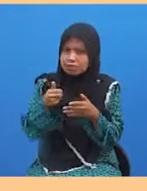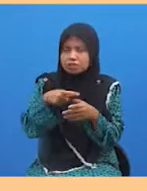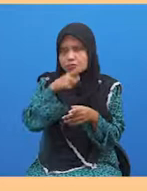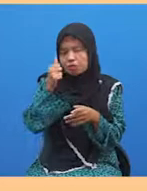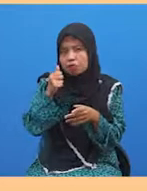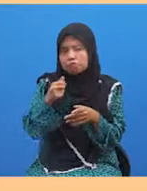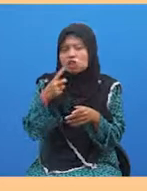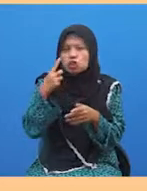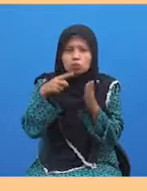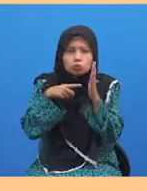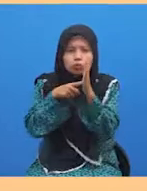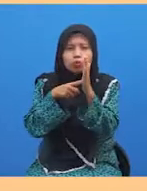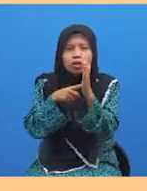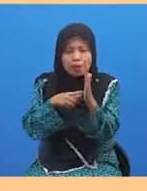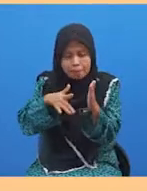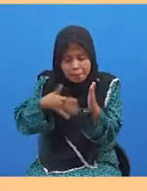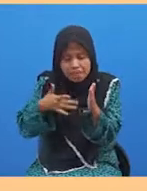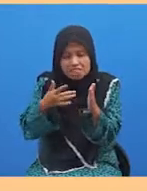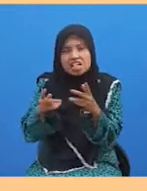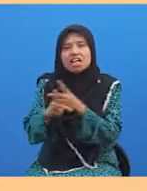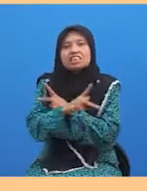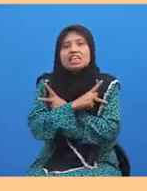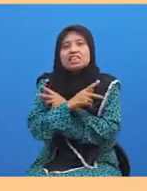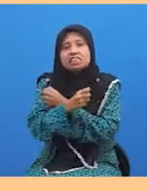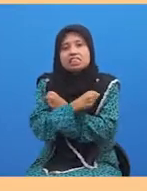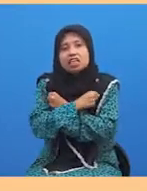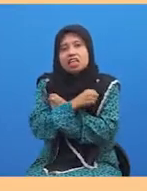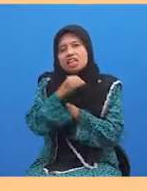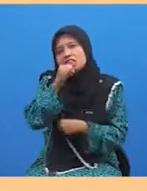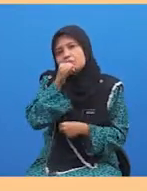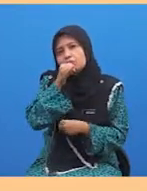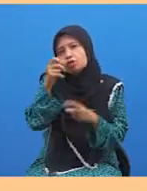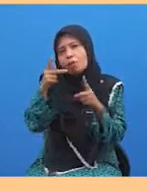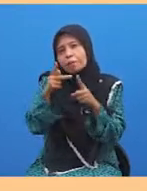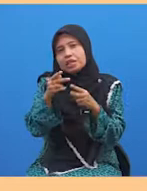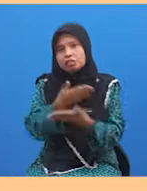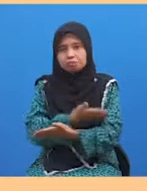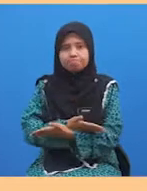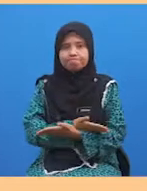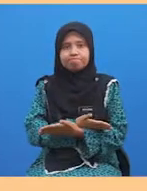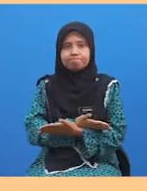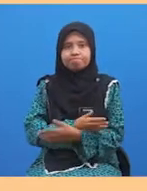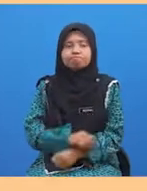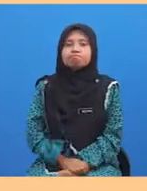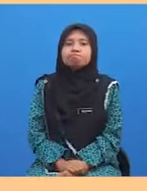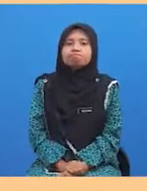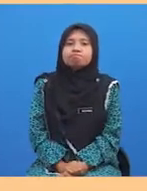memperlihatkan perasaan kasih sayang seorang ibu terhadap anaknya.